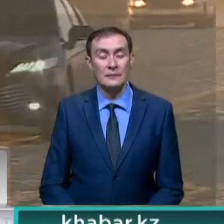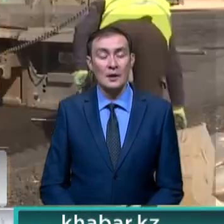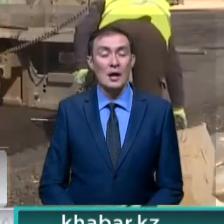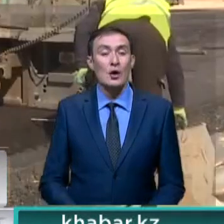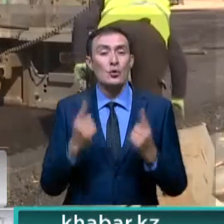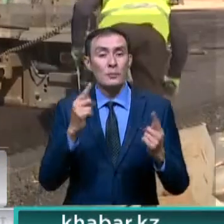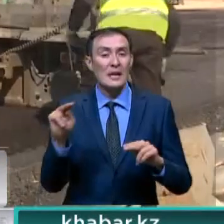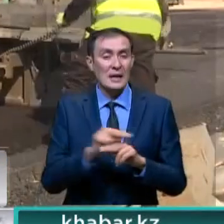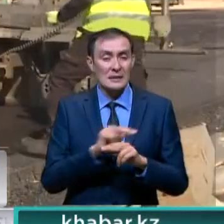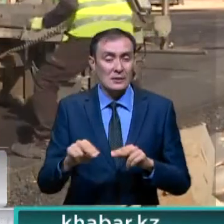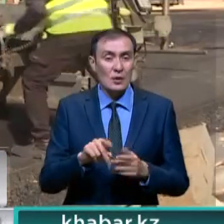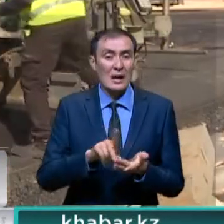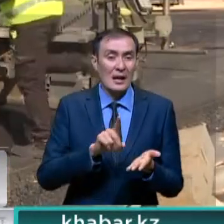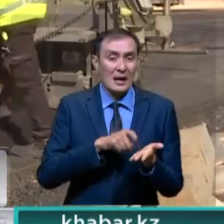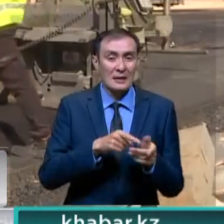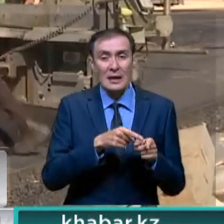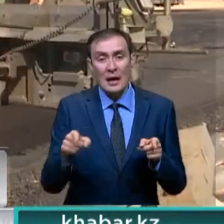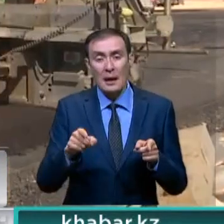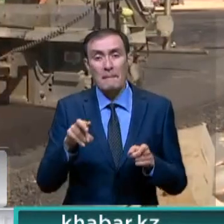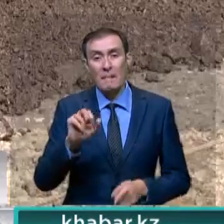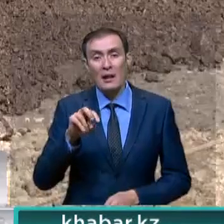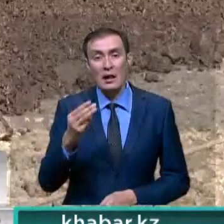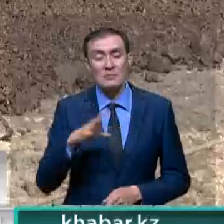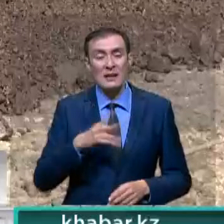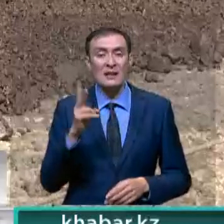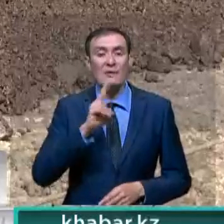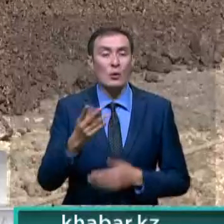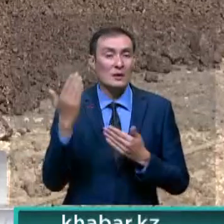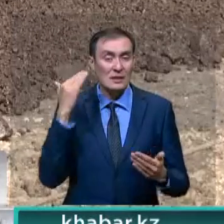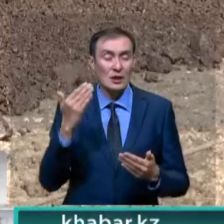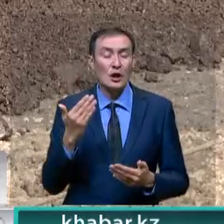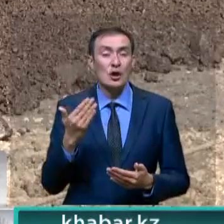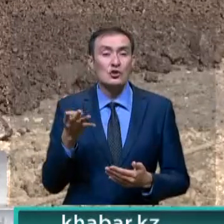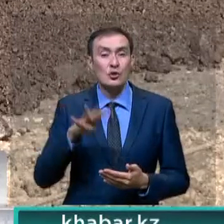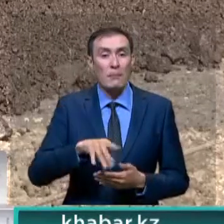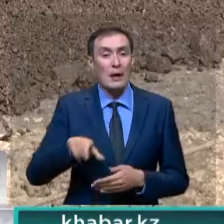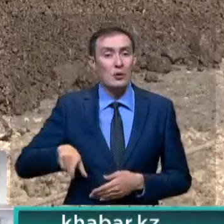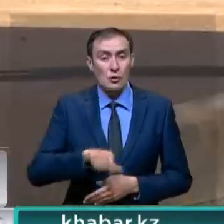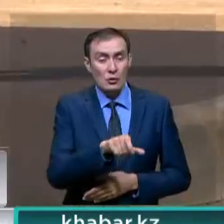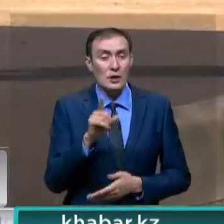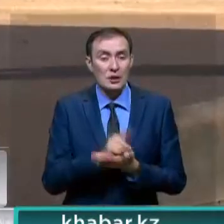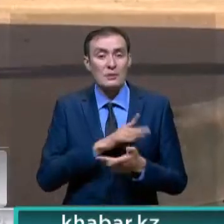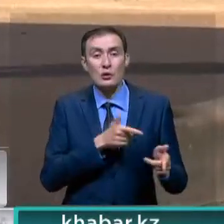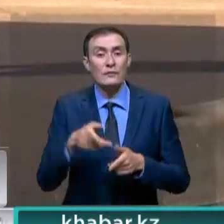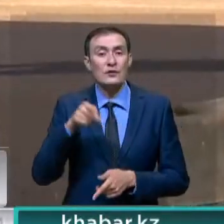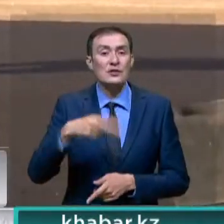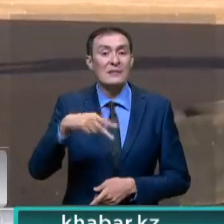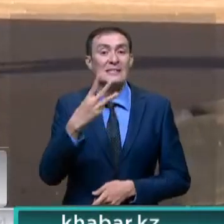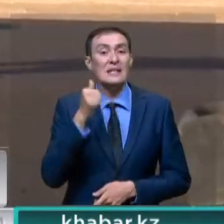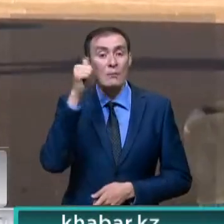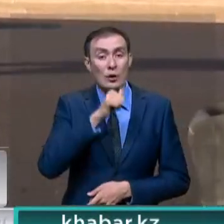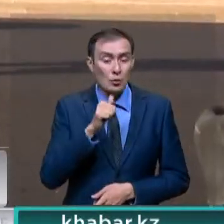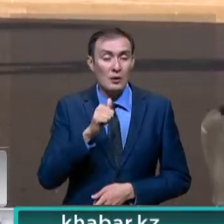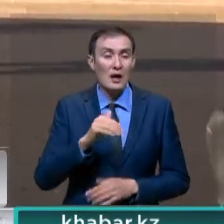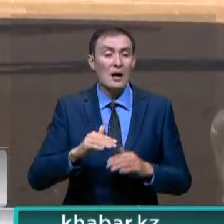Масштабная реконструкция участка Караганда-Балхаш началась 2 года назад. По контракту 4-полосный автобан должны сдать в 2023. Но на